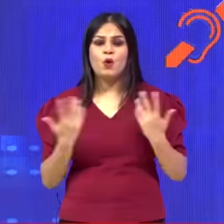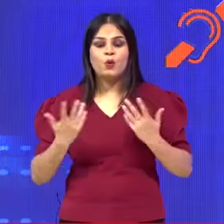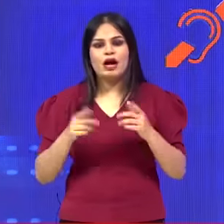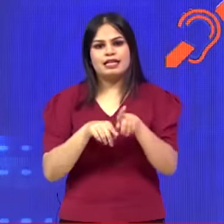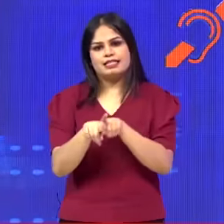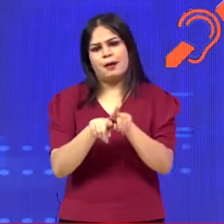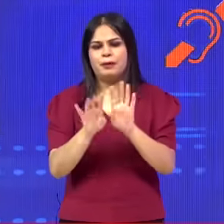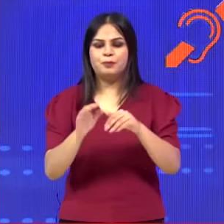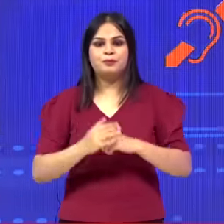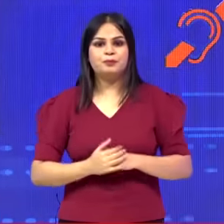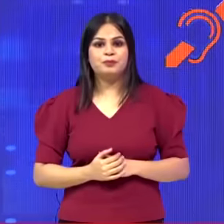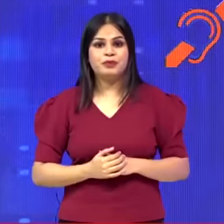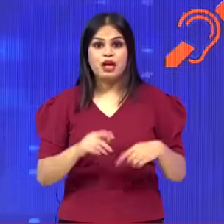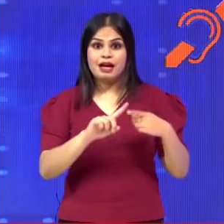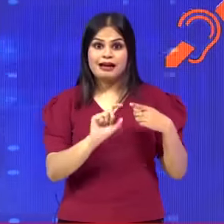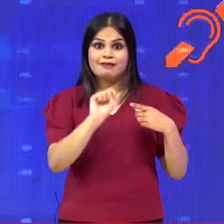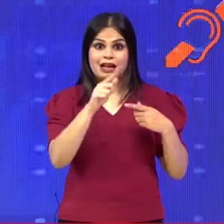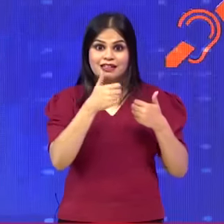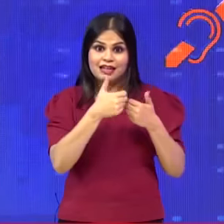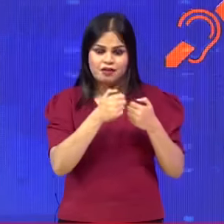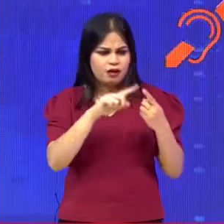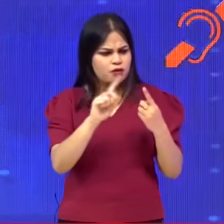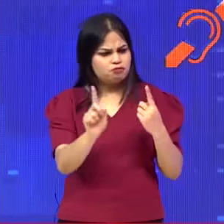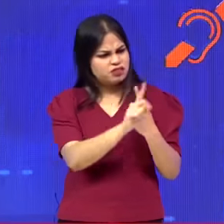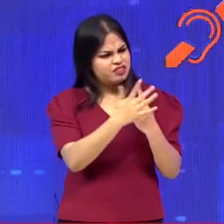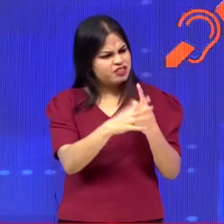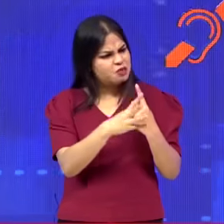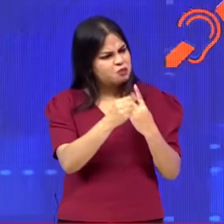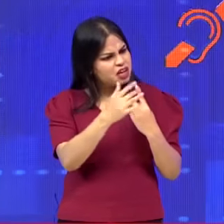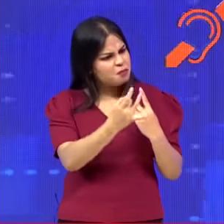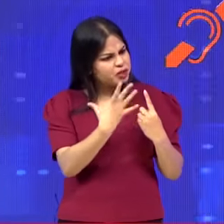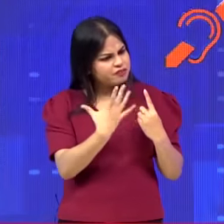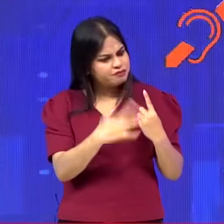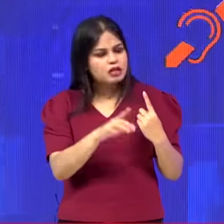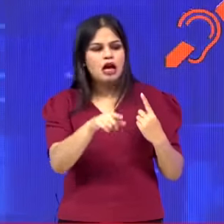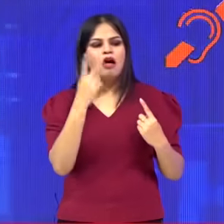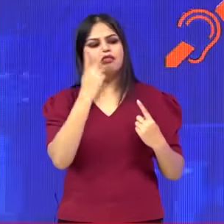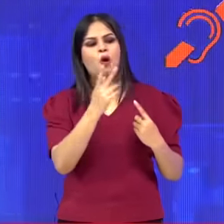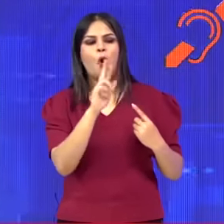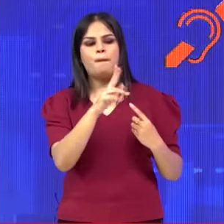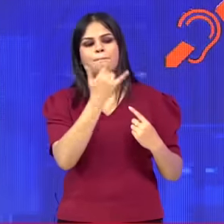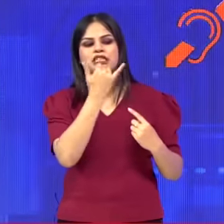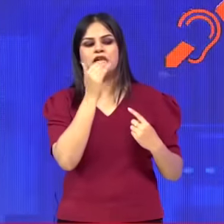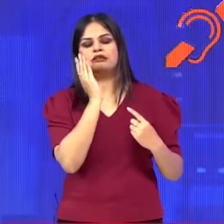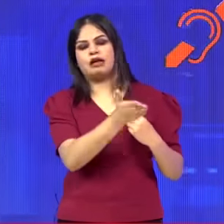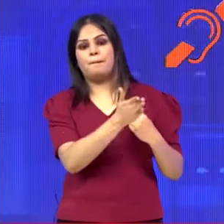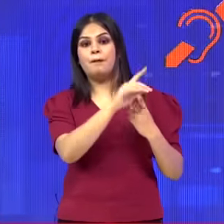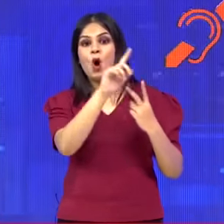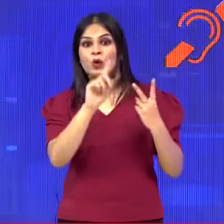क्योंकि जब एक जाती हैं तो फॉल्ट उनमें था, दूसरी जाती हैं तो